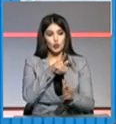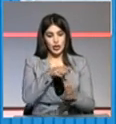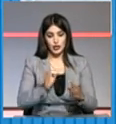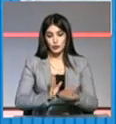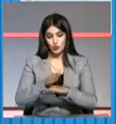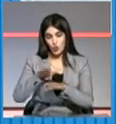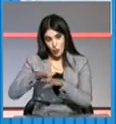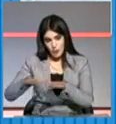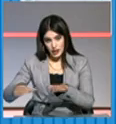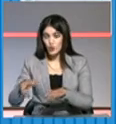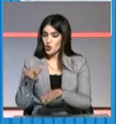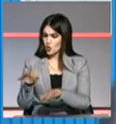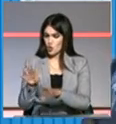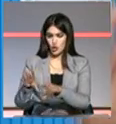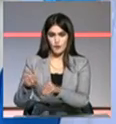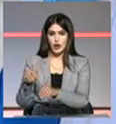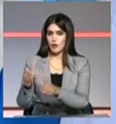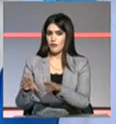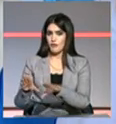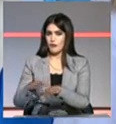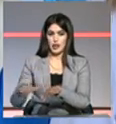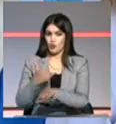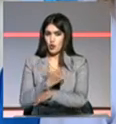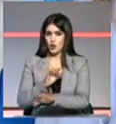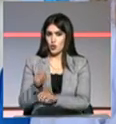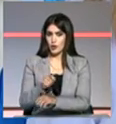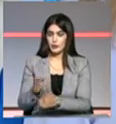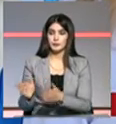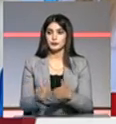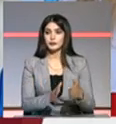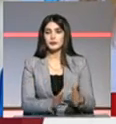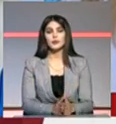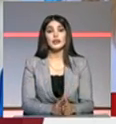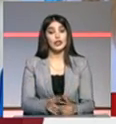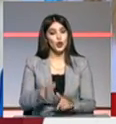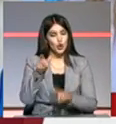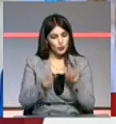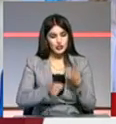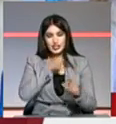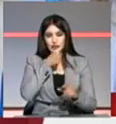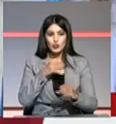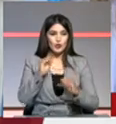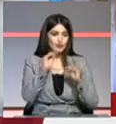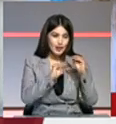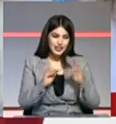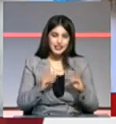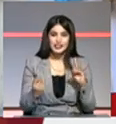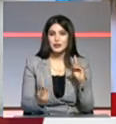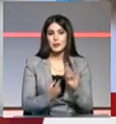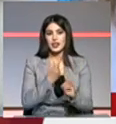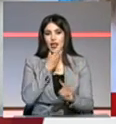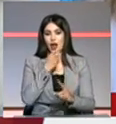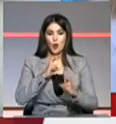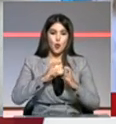للباركينغ ونسوا نلقحوا له في السيارة نتاعو. المسن يلزموا معاملة خاصة، خاصة إذا كان يجي معناها